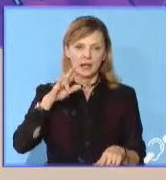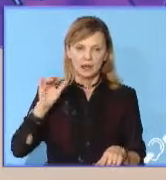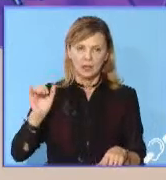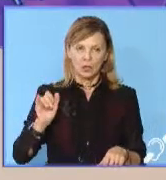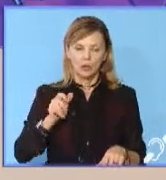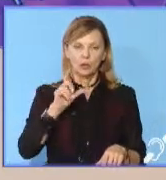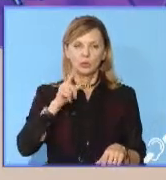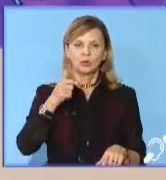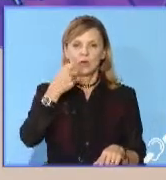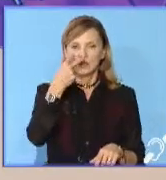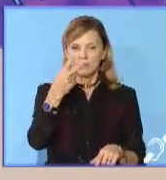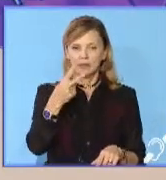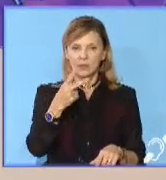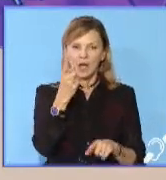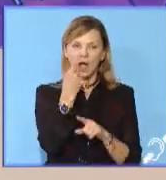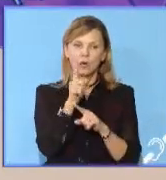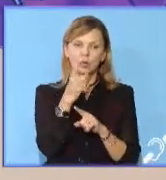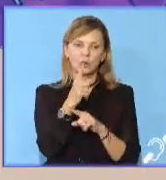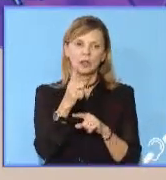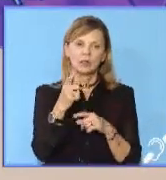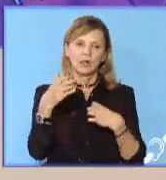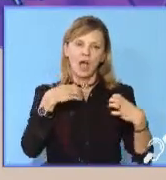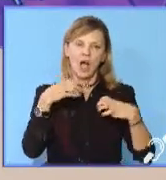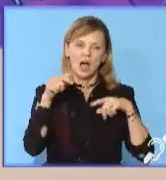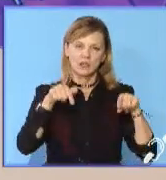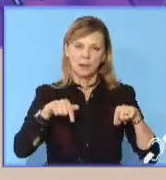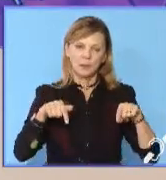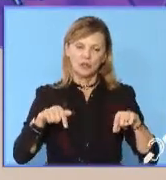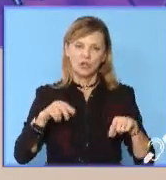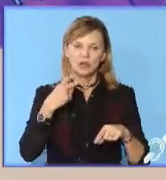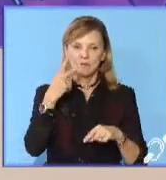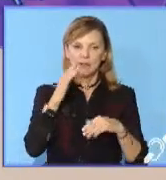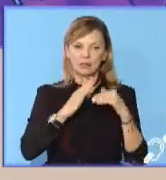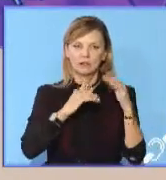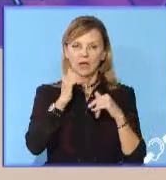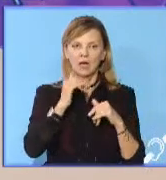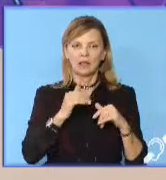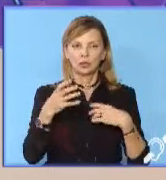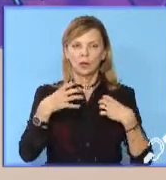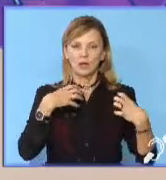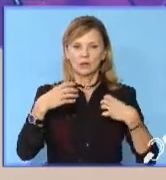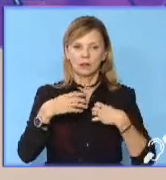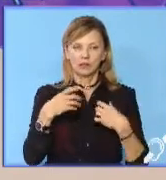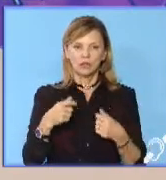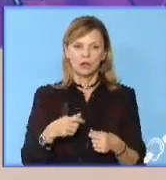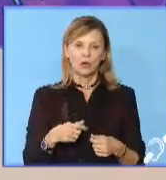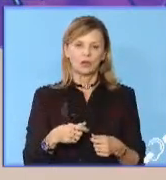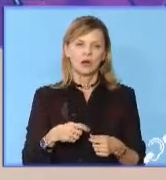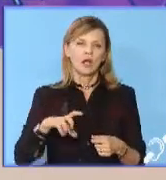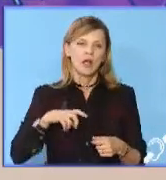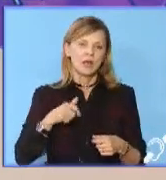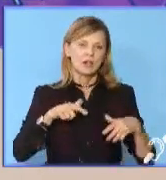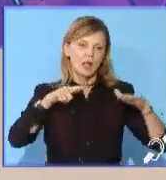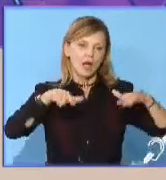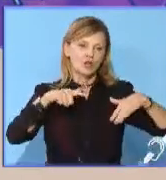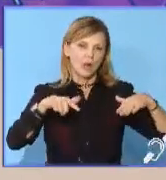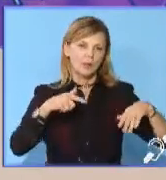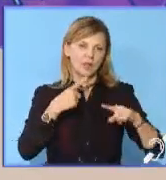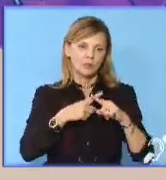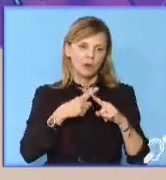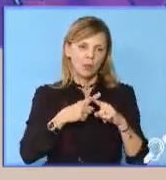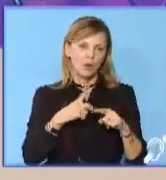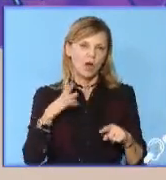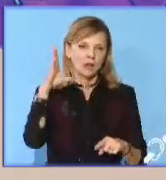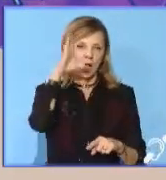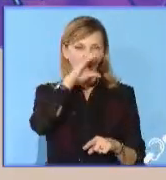posibilitatea să admire lucrări de artă contemporană și să aprecieze talentul creator al artiștilor plastici. Manifestarea face parte din ediția cu